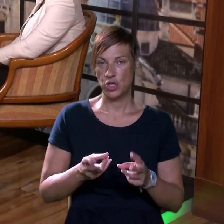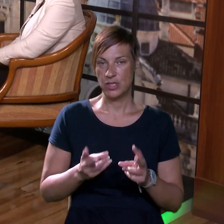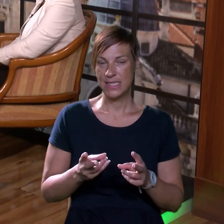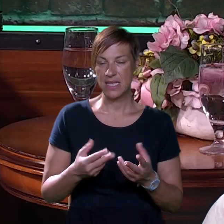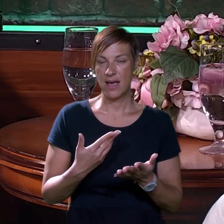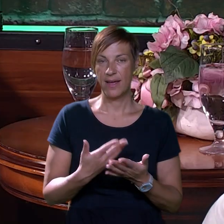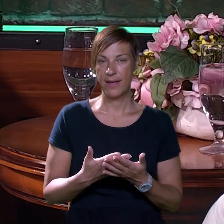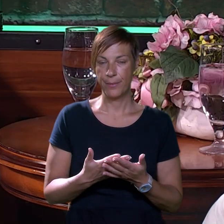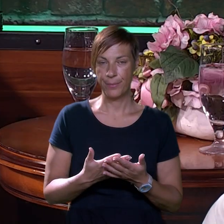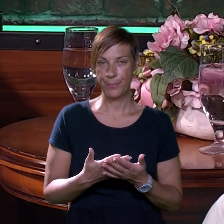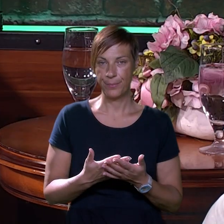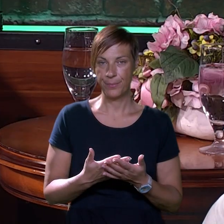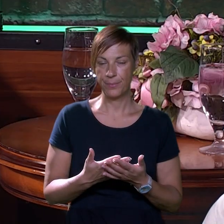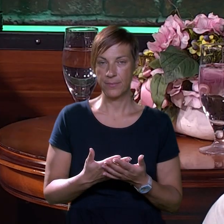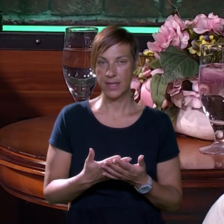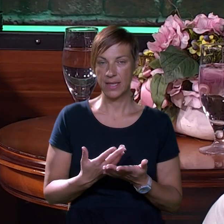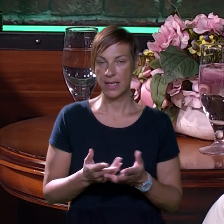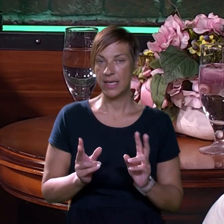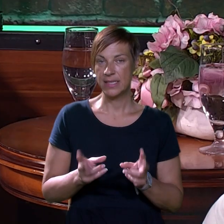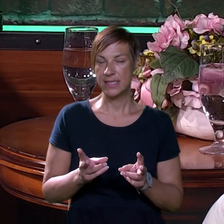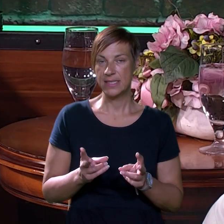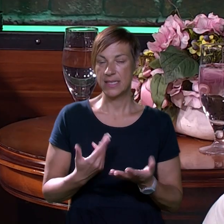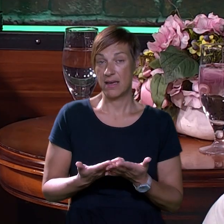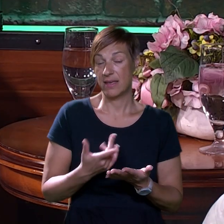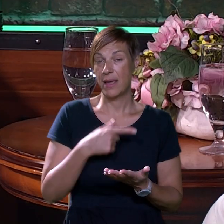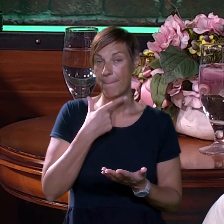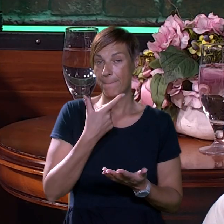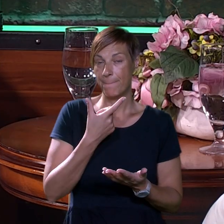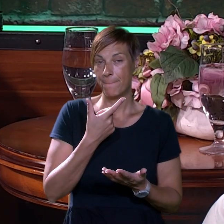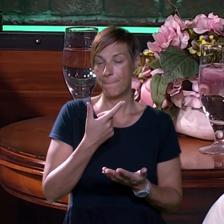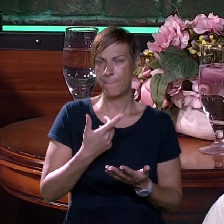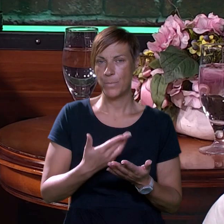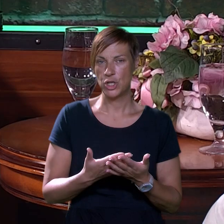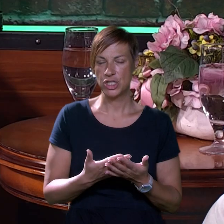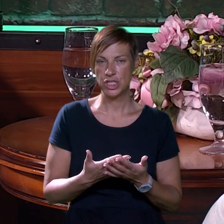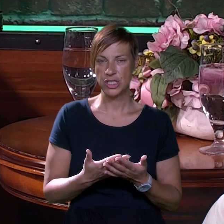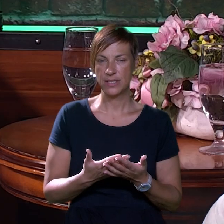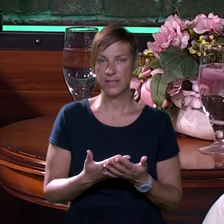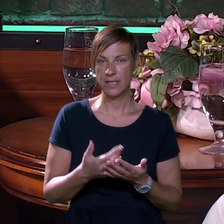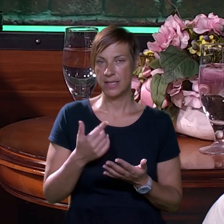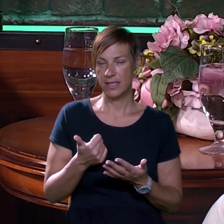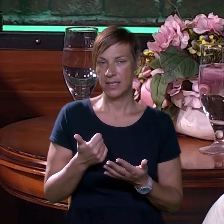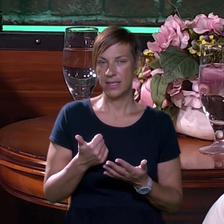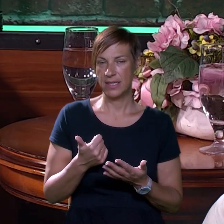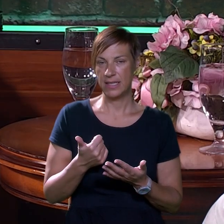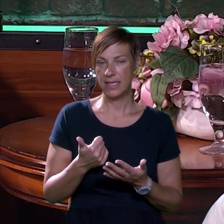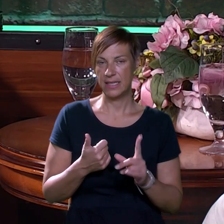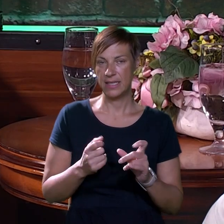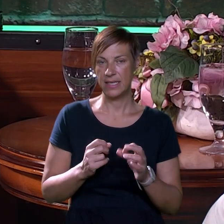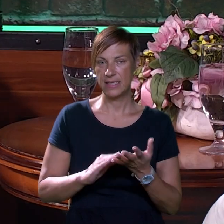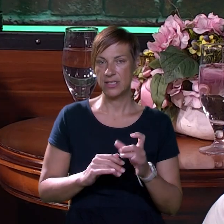strah. Jer strah nije Božji. Znači, jedan